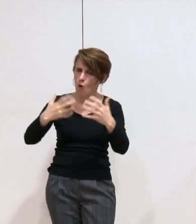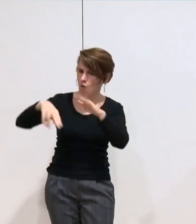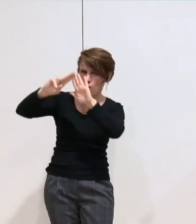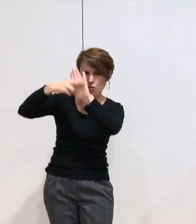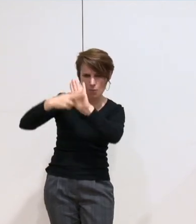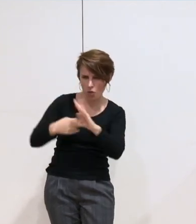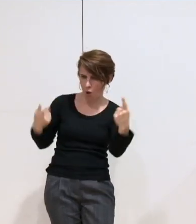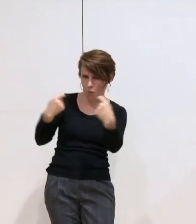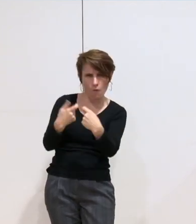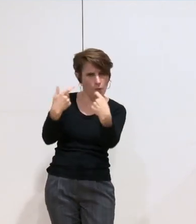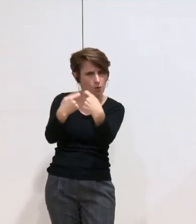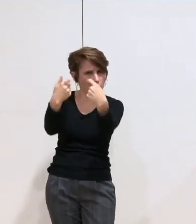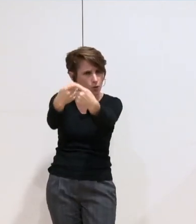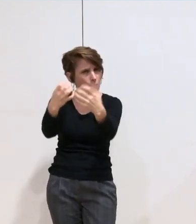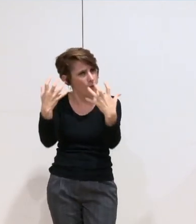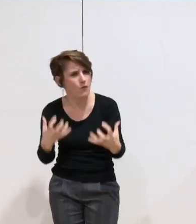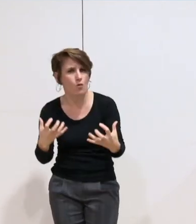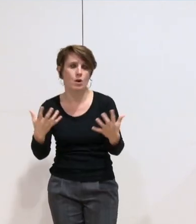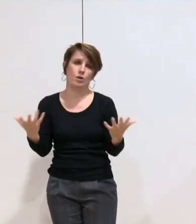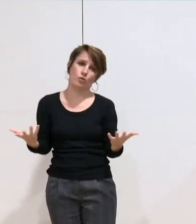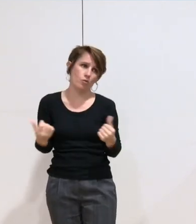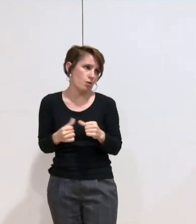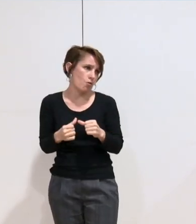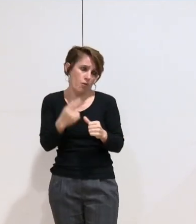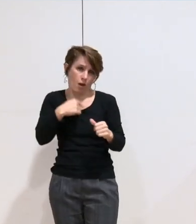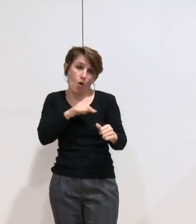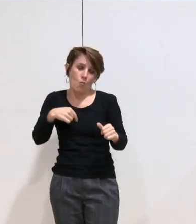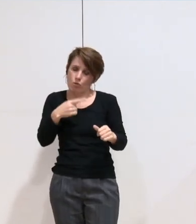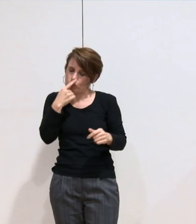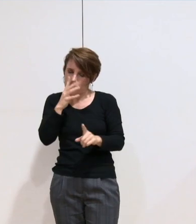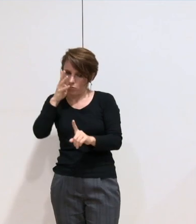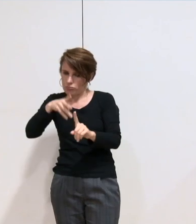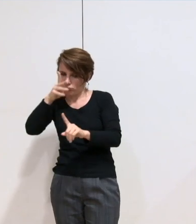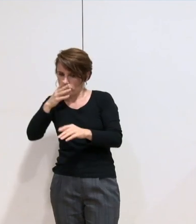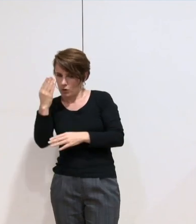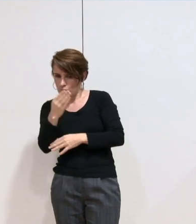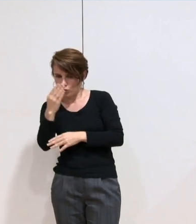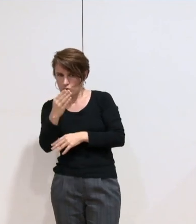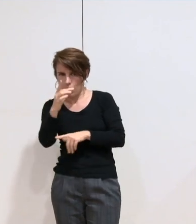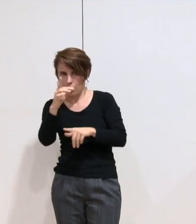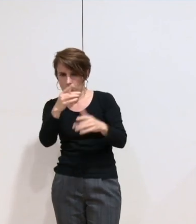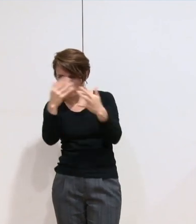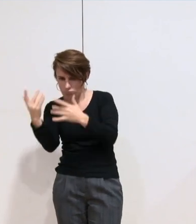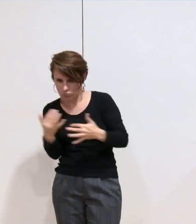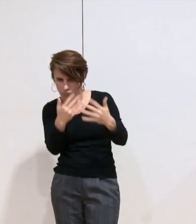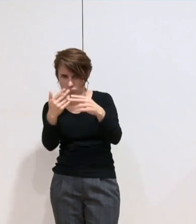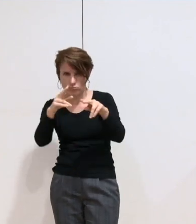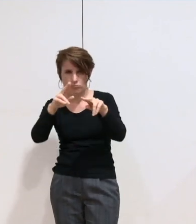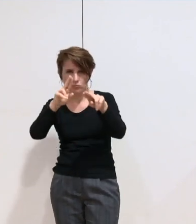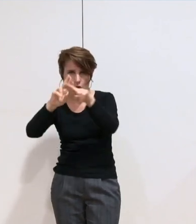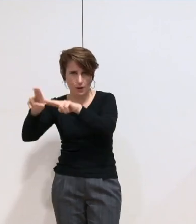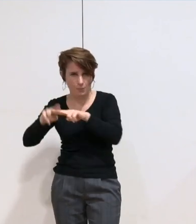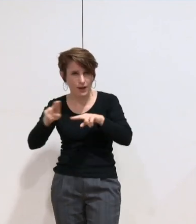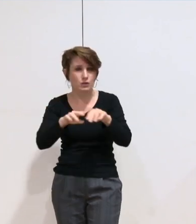de cette piste, une somme aujourd'hui, une estimation est donnée à 135 000, 140 000 euros